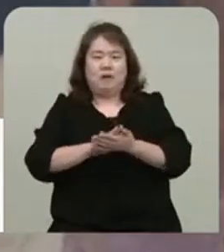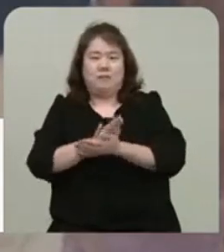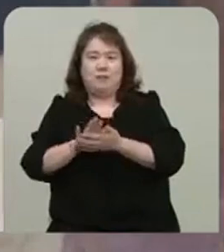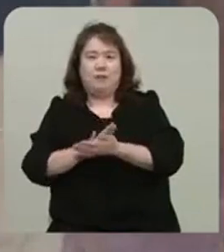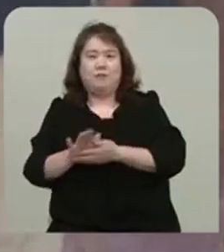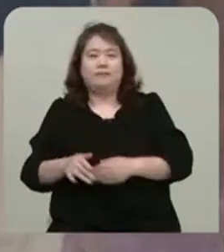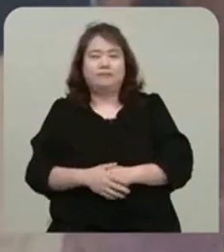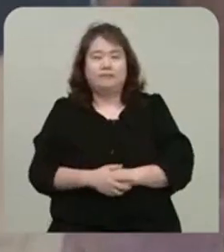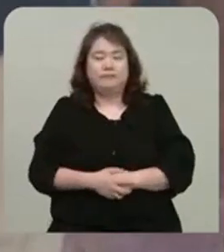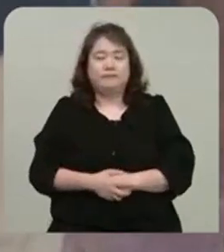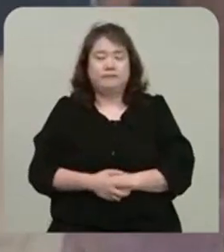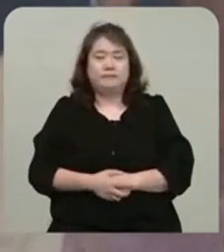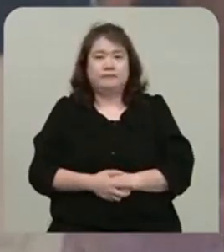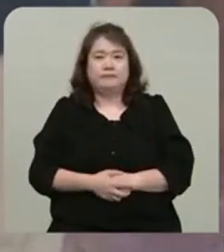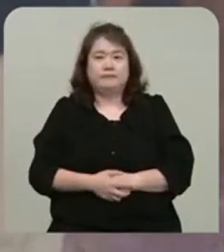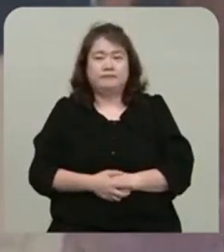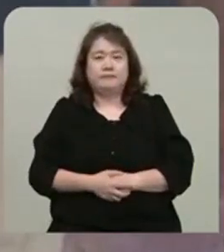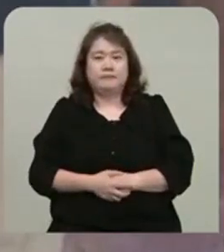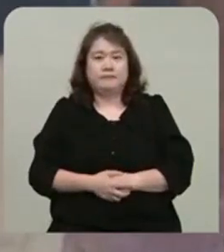이수진 기자가 취재했습니다.